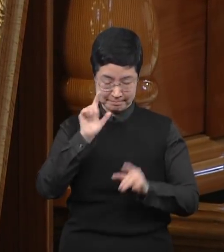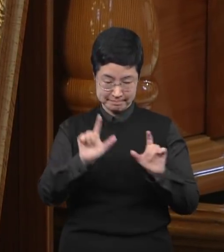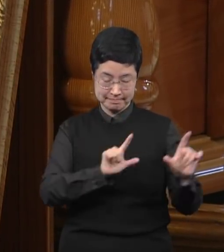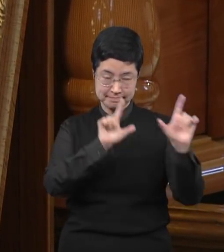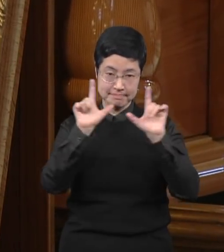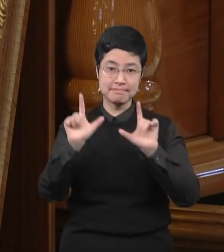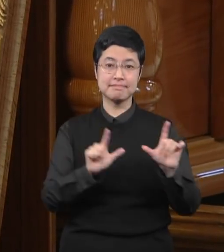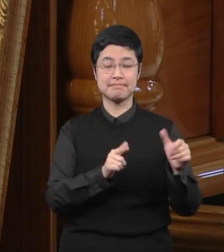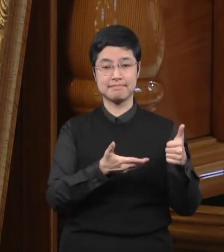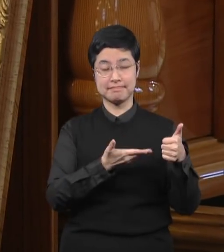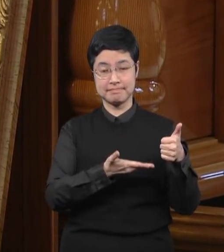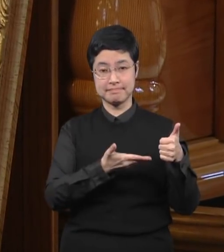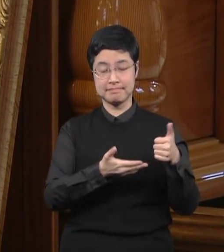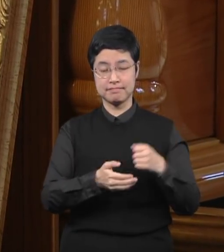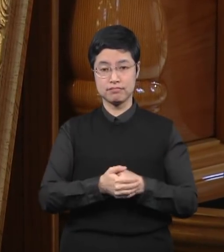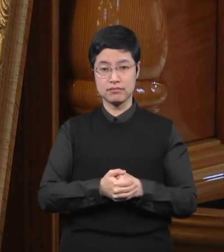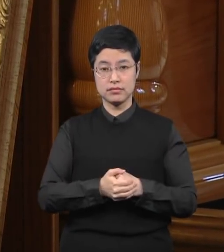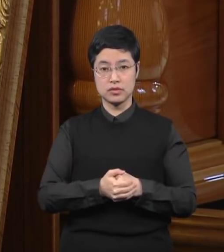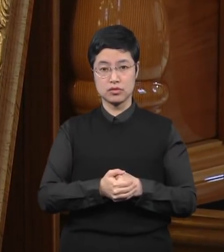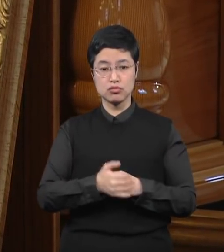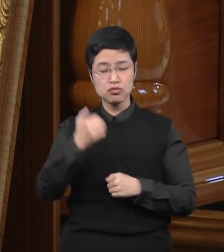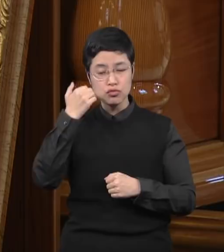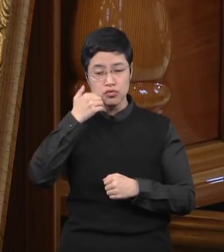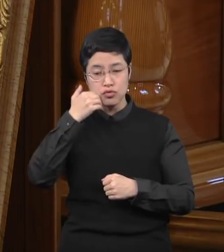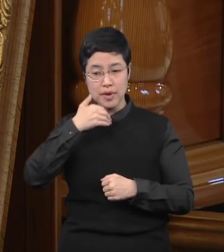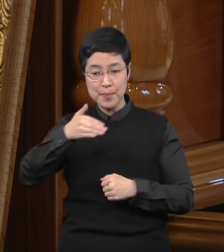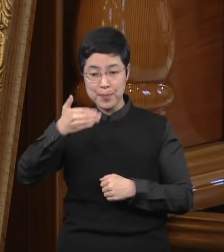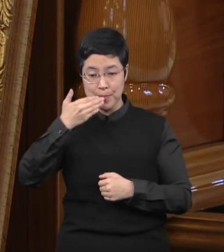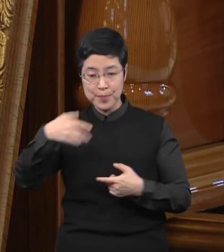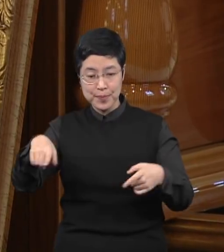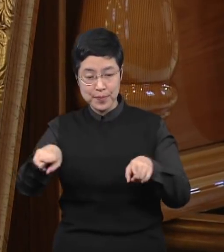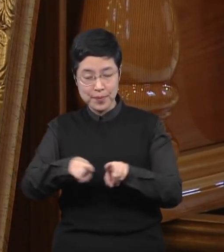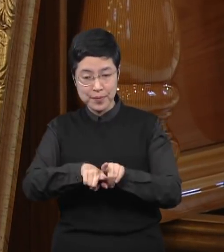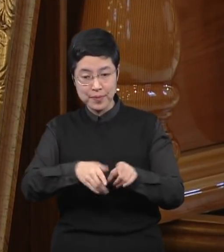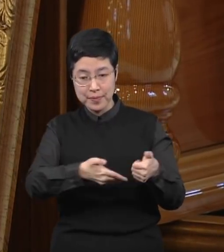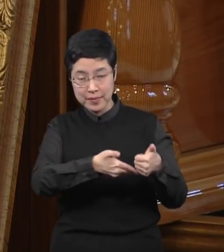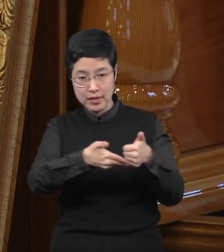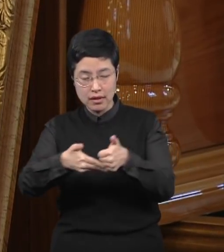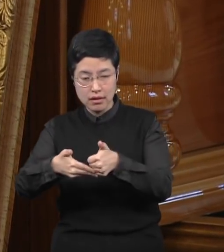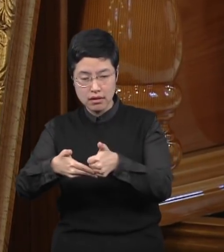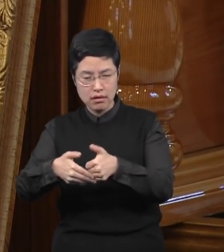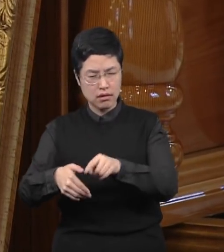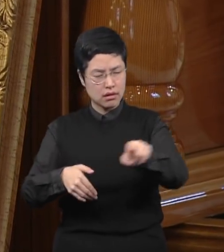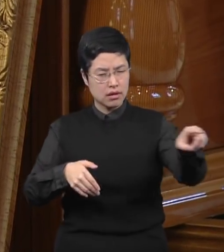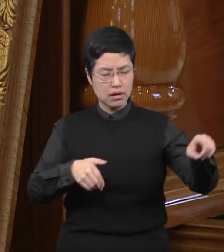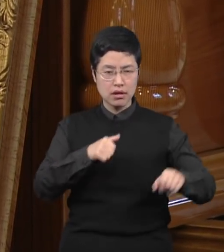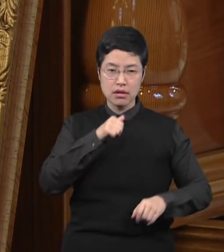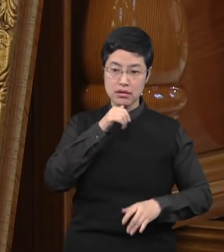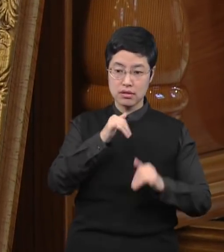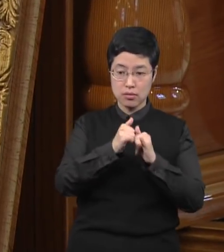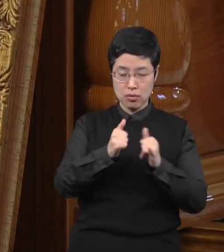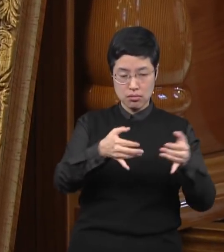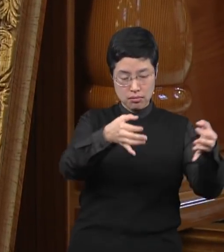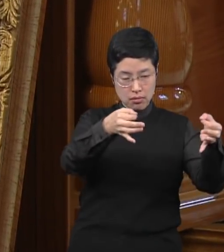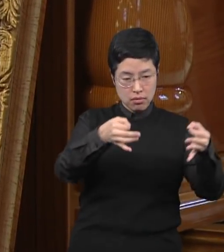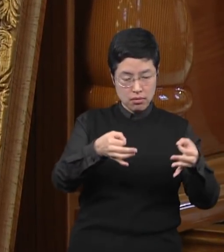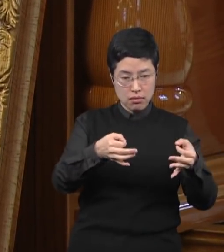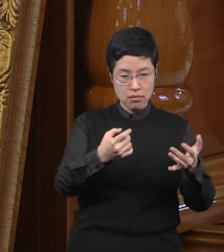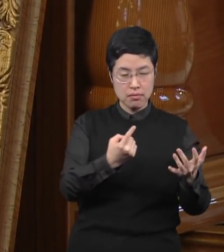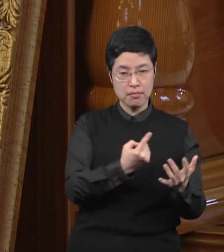영위하셨으며 누가 식사 초대를 해도 혹여 형편이 안 되는 이들이